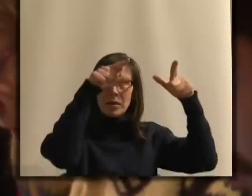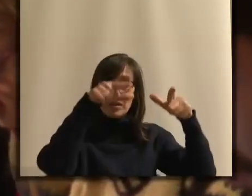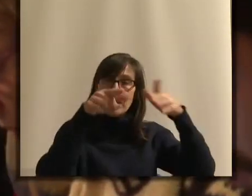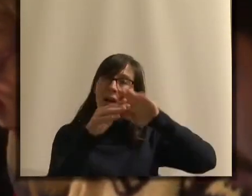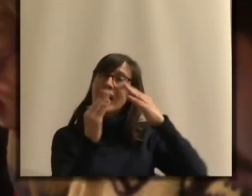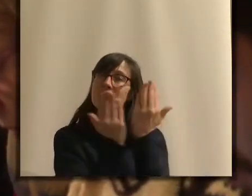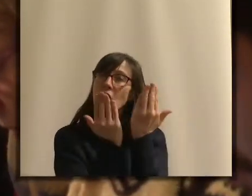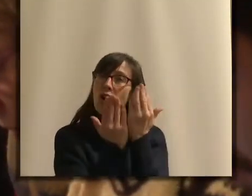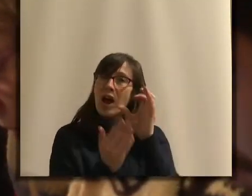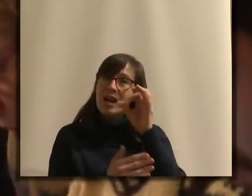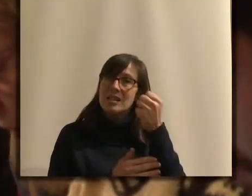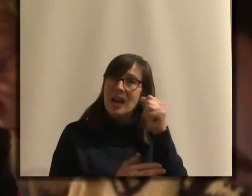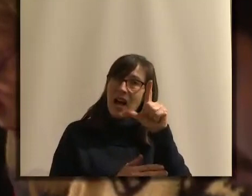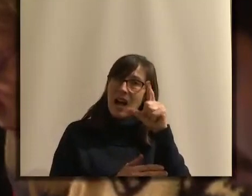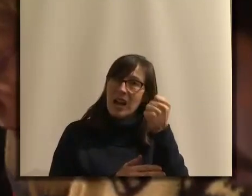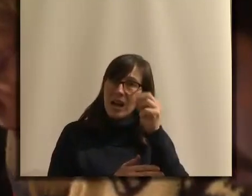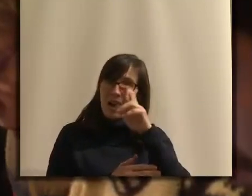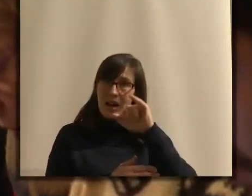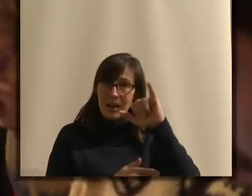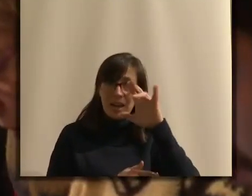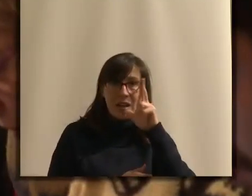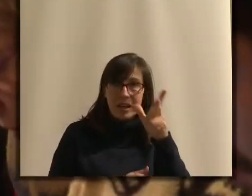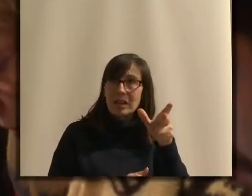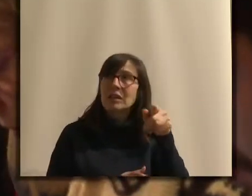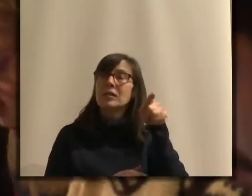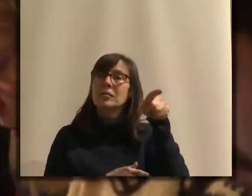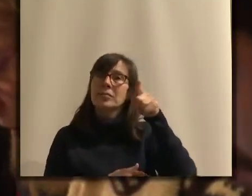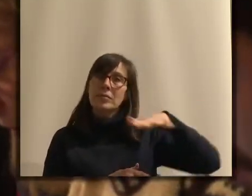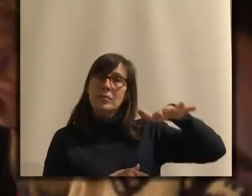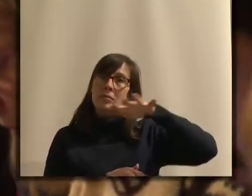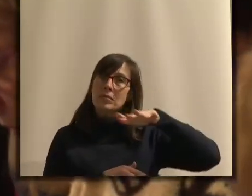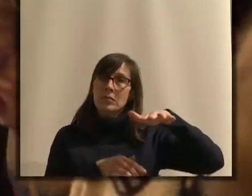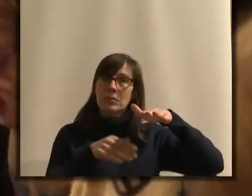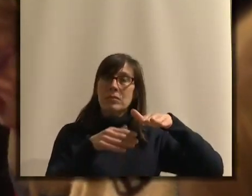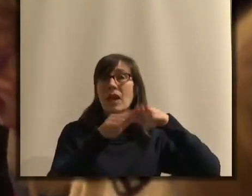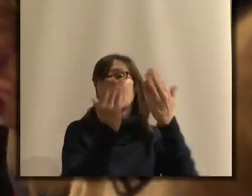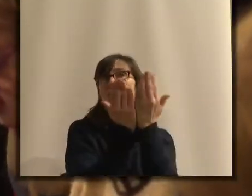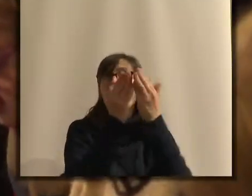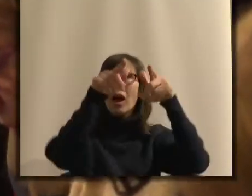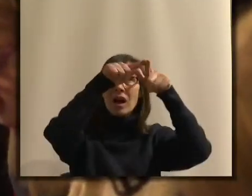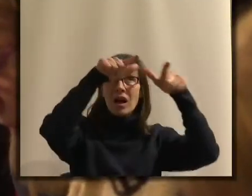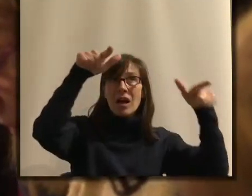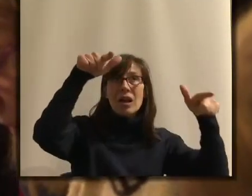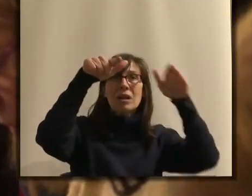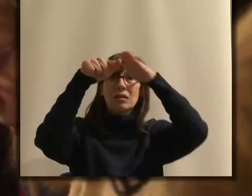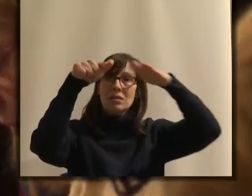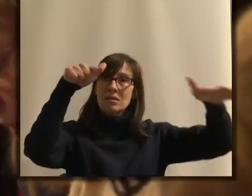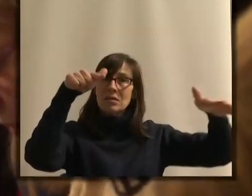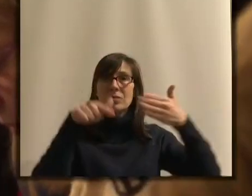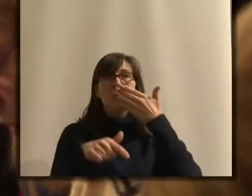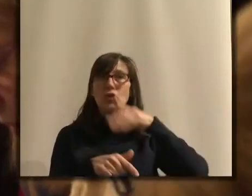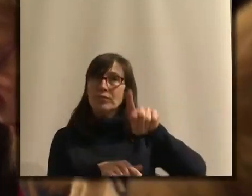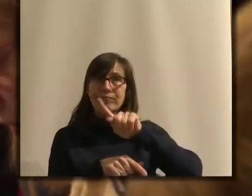No? El Salaric té unes cobertes que, a efectes de rendiment d'aquestes instal·lacions, no estan